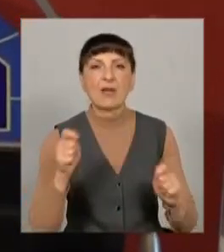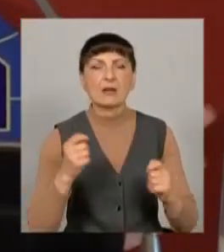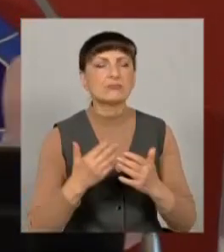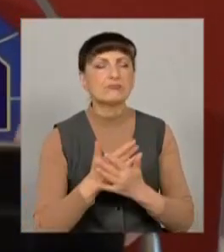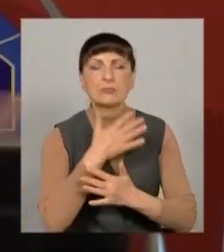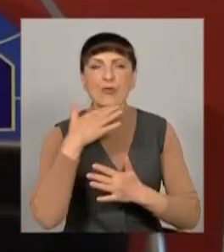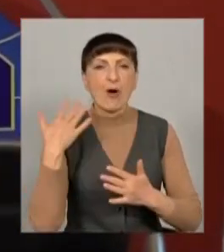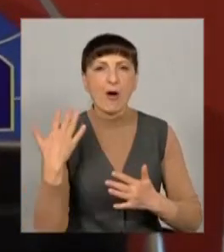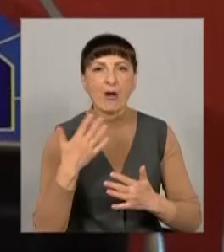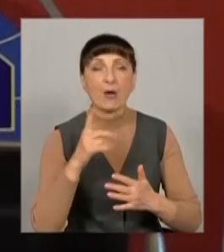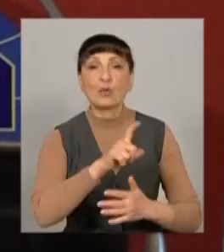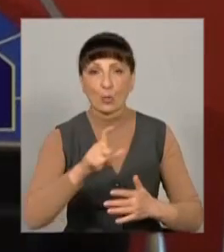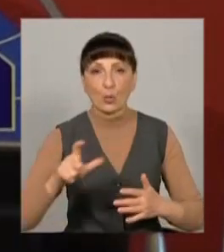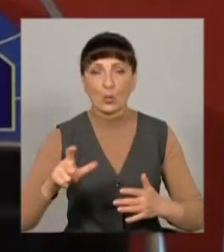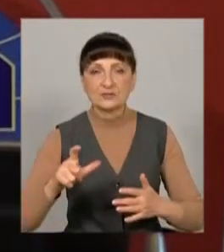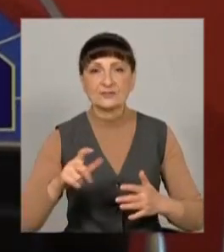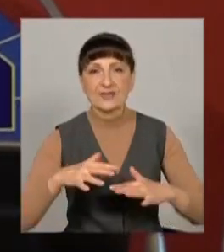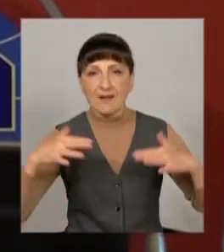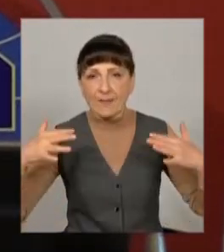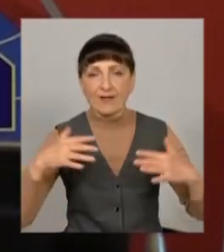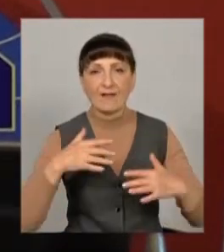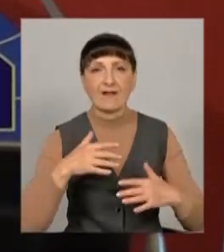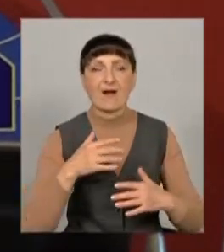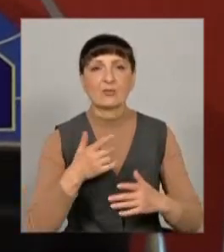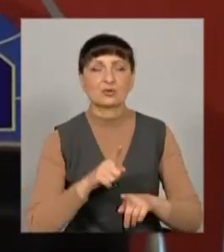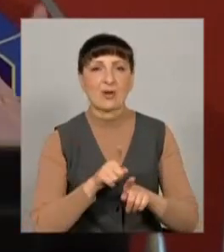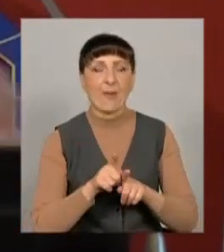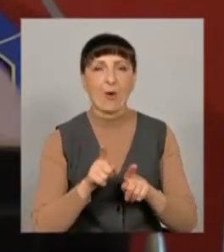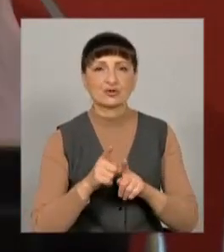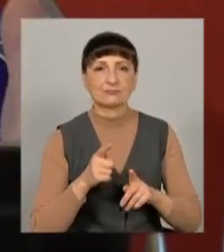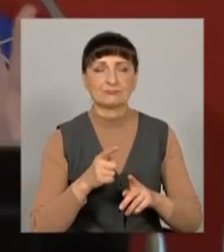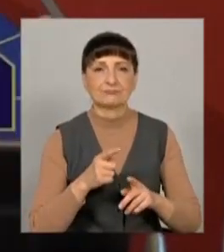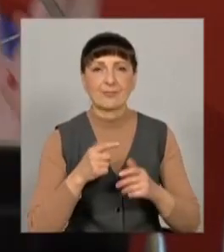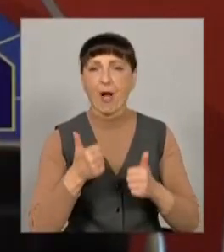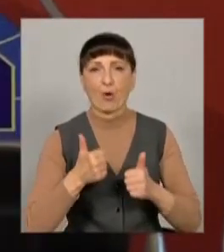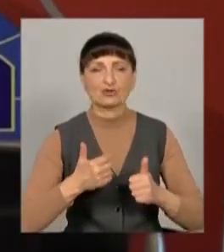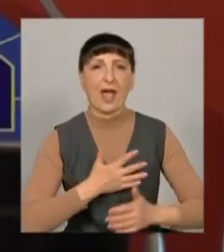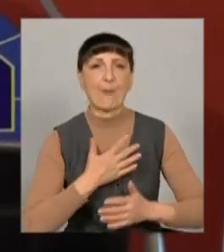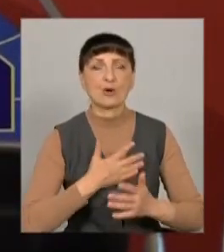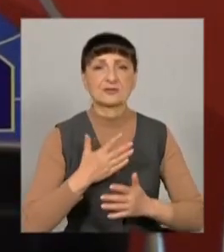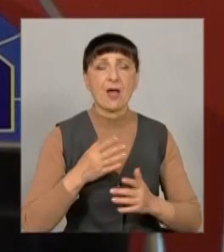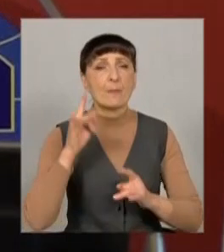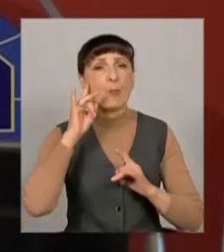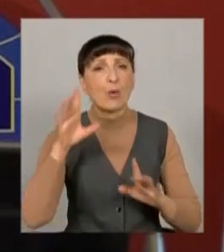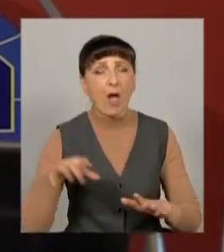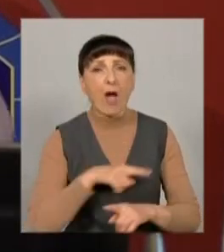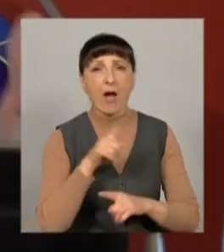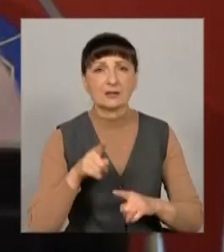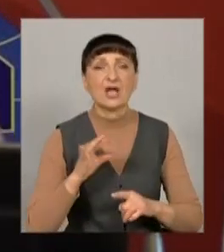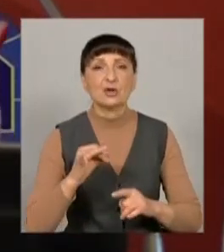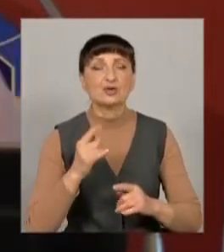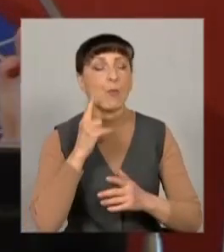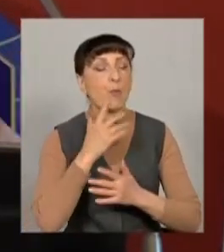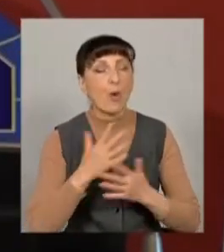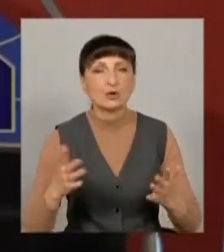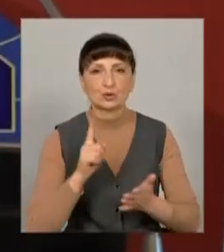новых болельщиков, да, прекрасному виду спорта, положит не просто, он очень любимый и популярный, на мой взгляд, он должен еще быть